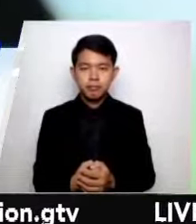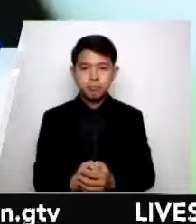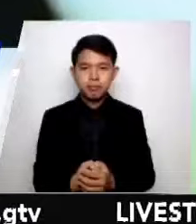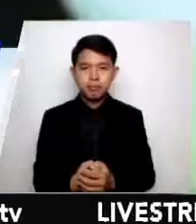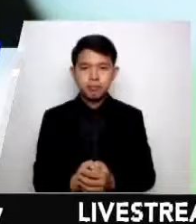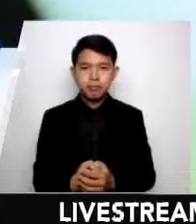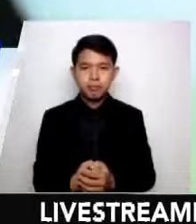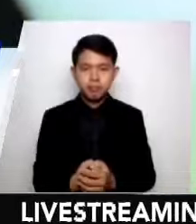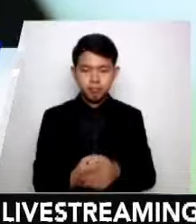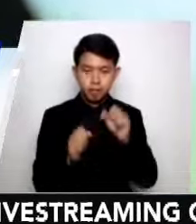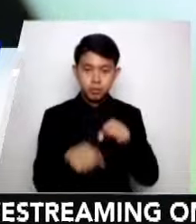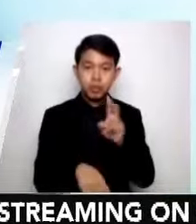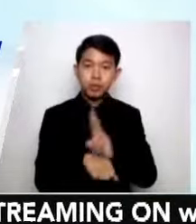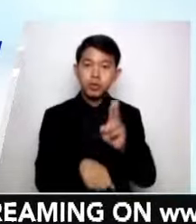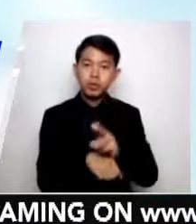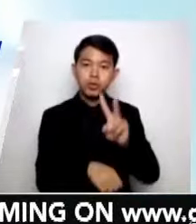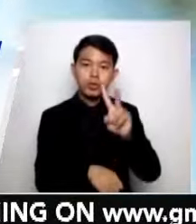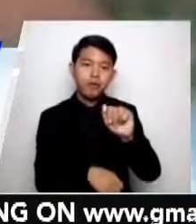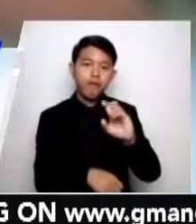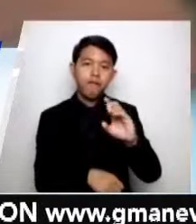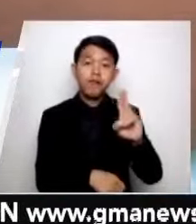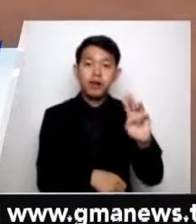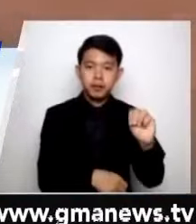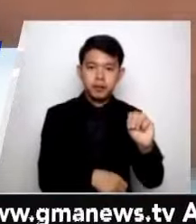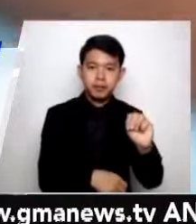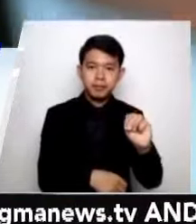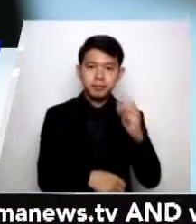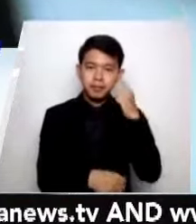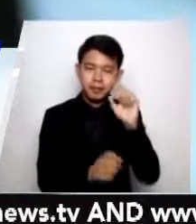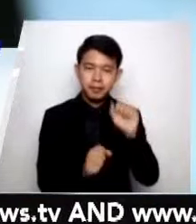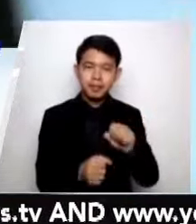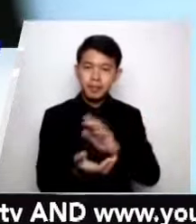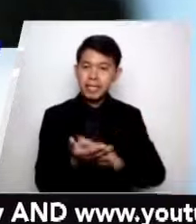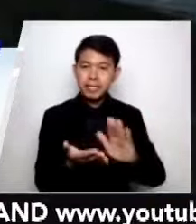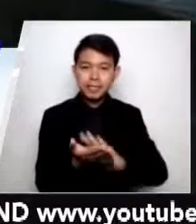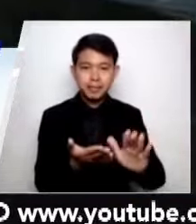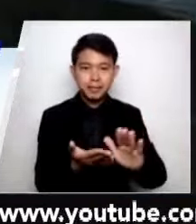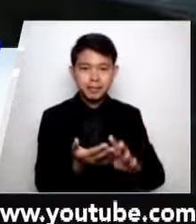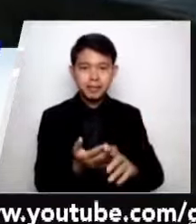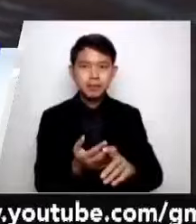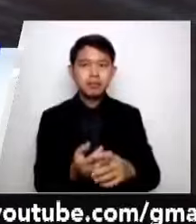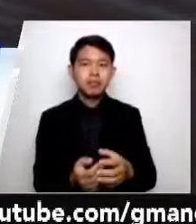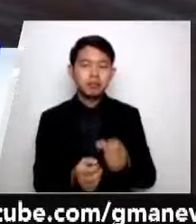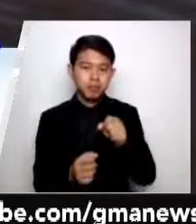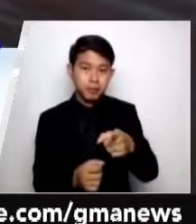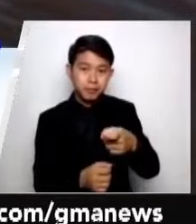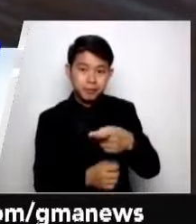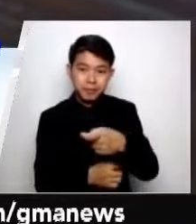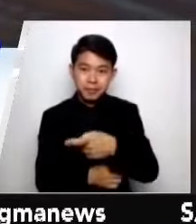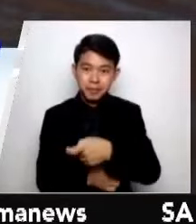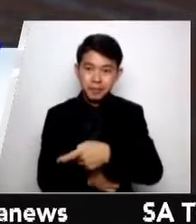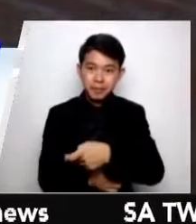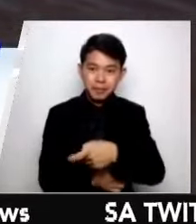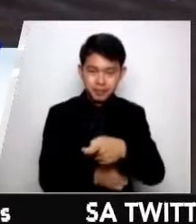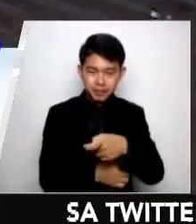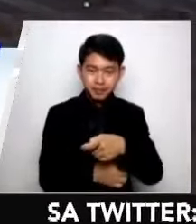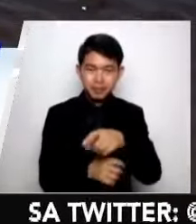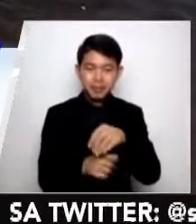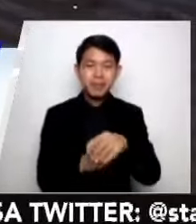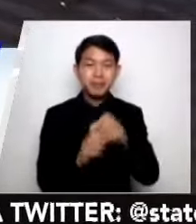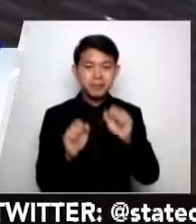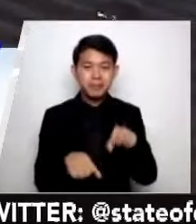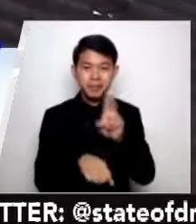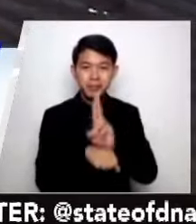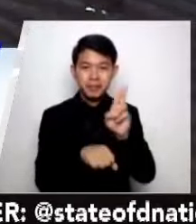then mag-cr na po tayo ng sponge or ng scoring pad with the necessary